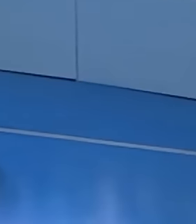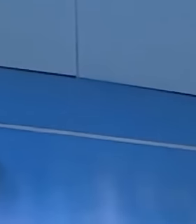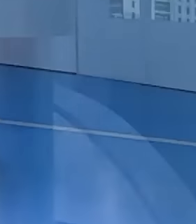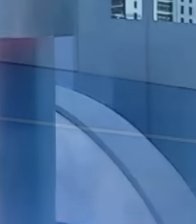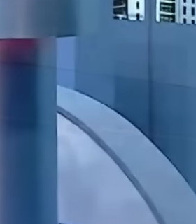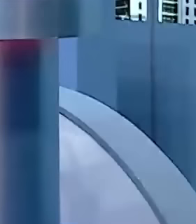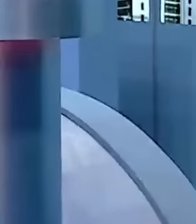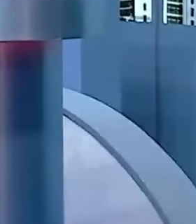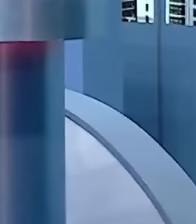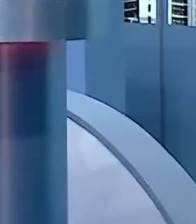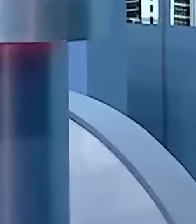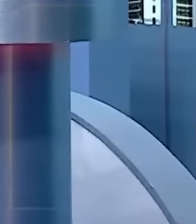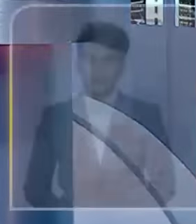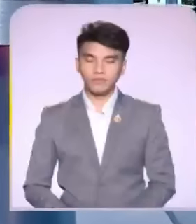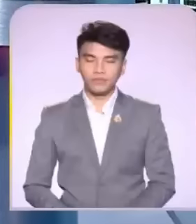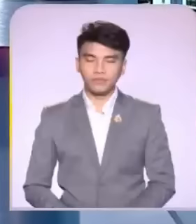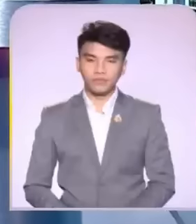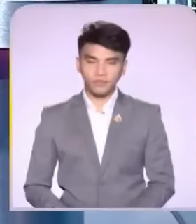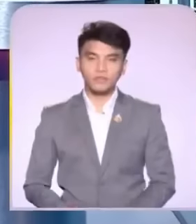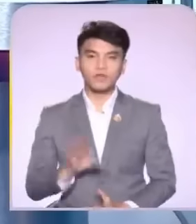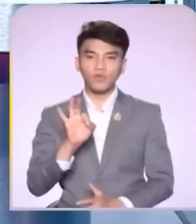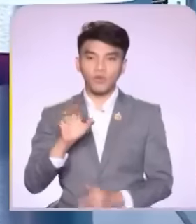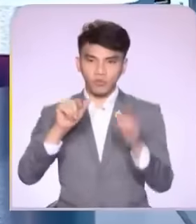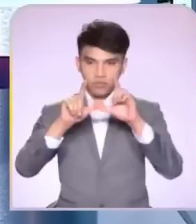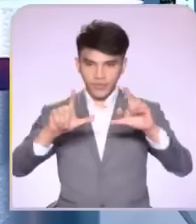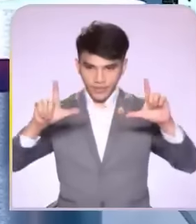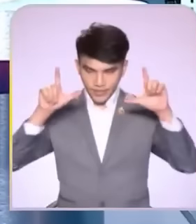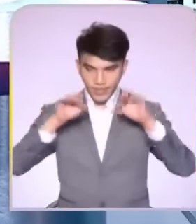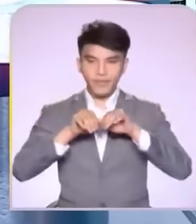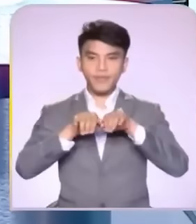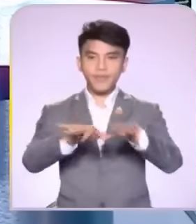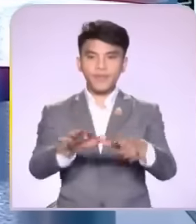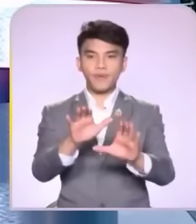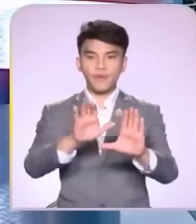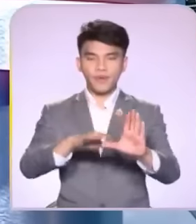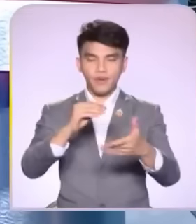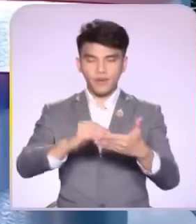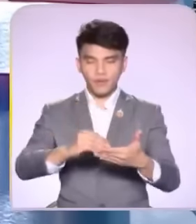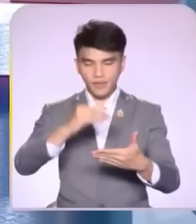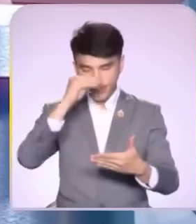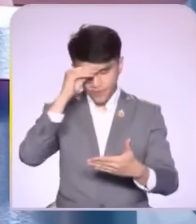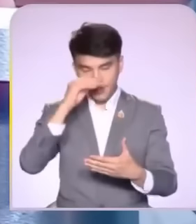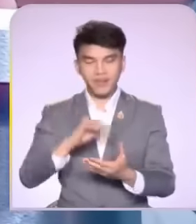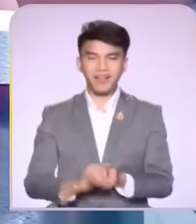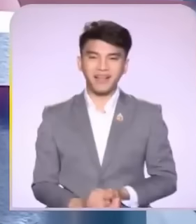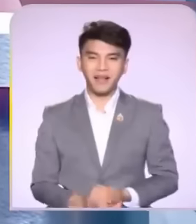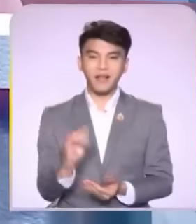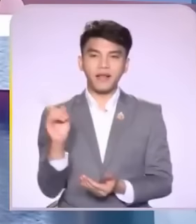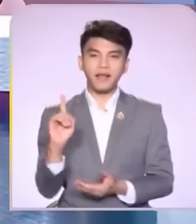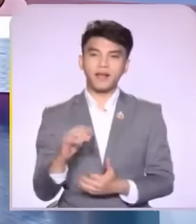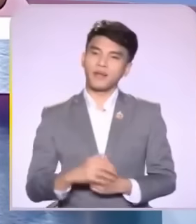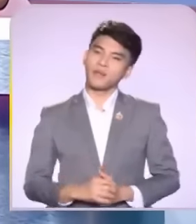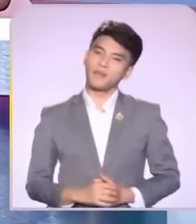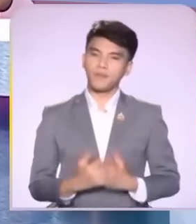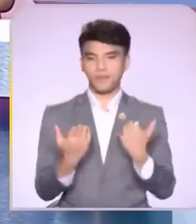ู้ชมครับเพจดังหลายเพจแฉไม่หยุดนะฮะกับธุรกิจชวนลงทุนรวมถึงสมัครเรียนนะฮะคุณผู้ชมครับแล้วก็มีวลีเด็ดๆนะ